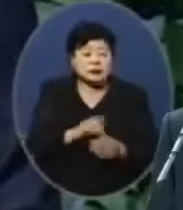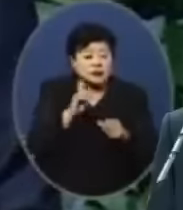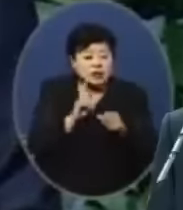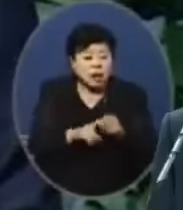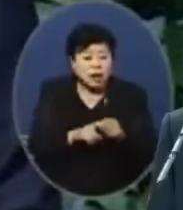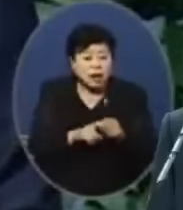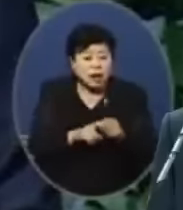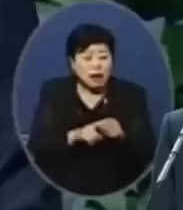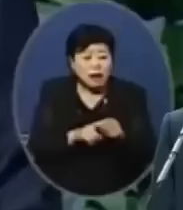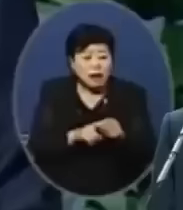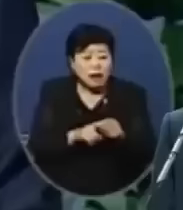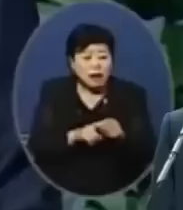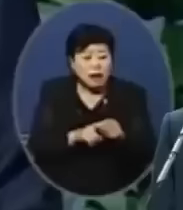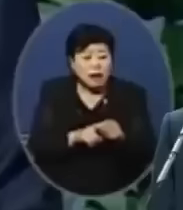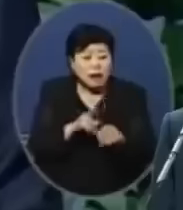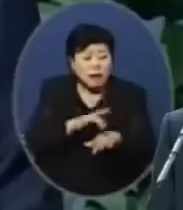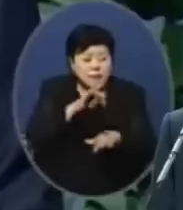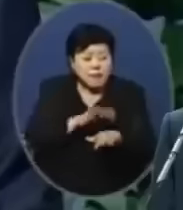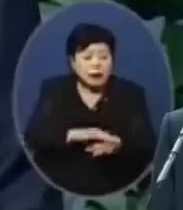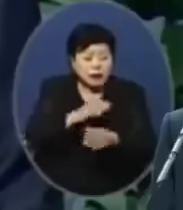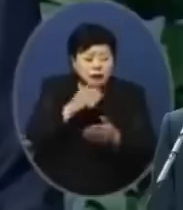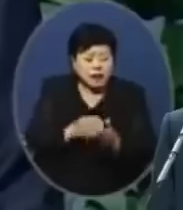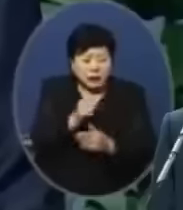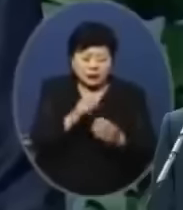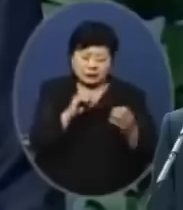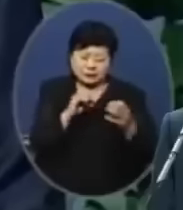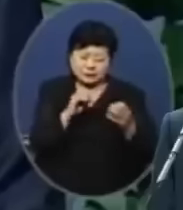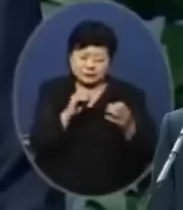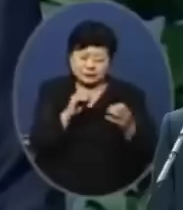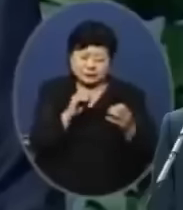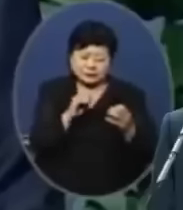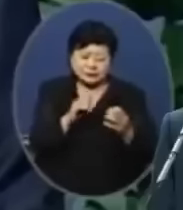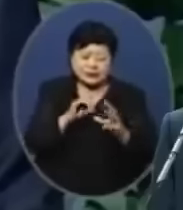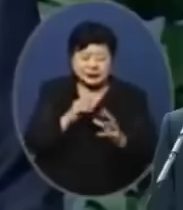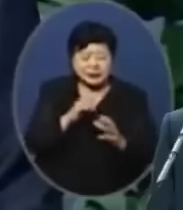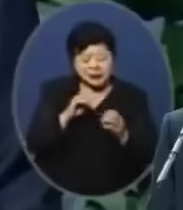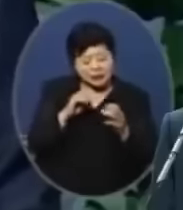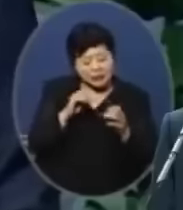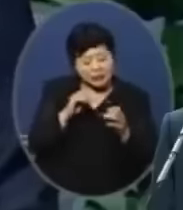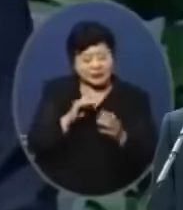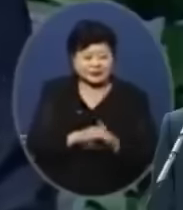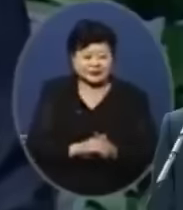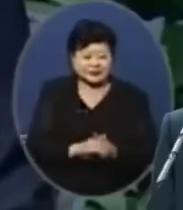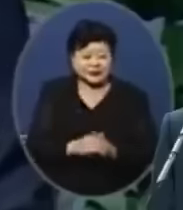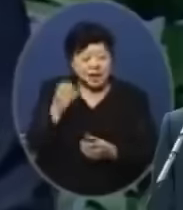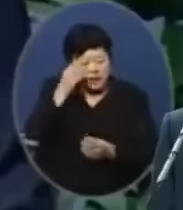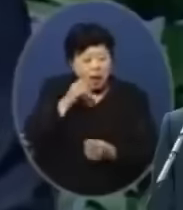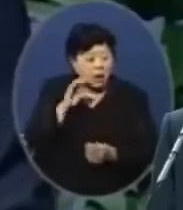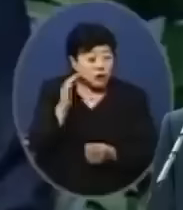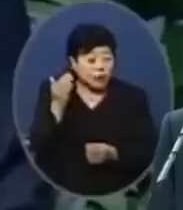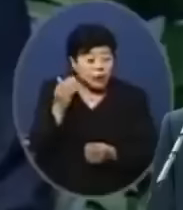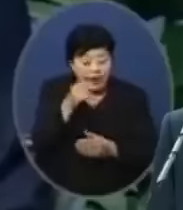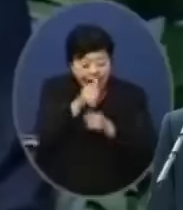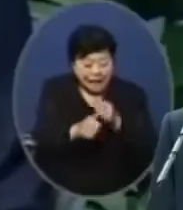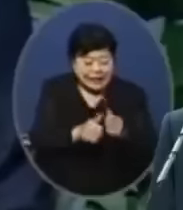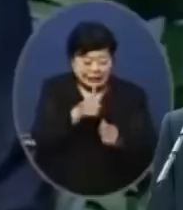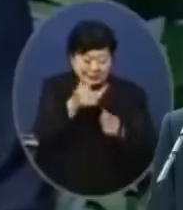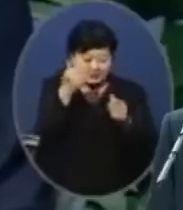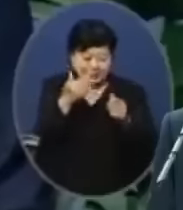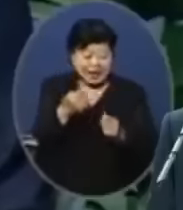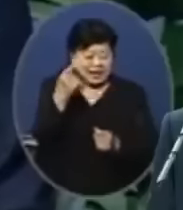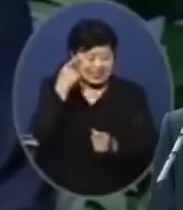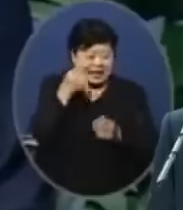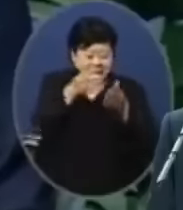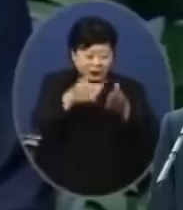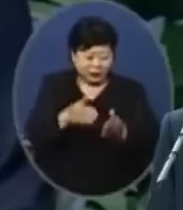영적인 습성을 통해서 하나님과 대화하고 세상과 대화합니다. 우리는 우리가 영이 되면 하나님께